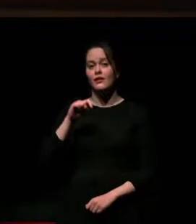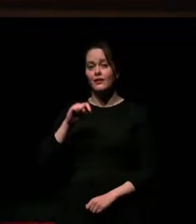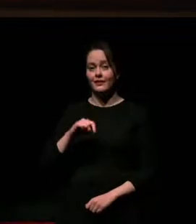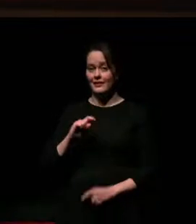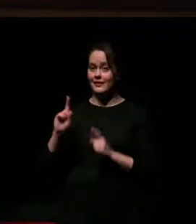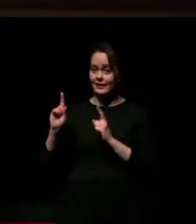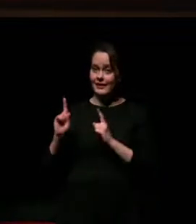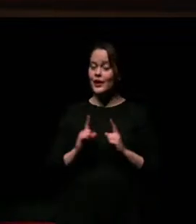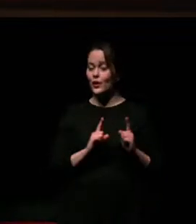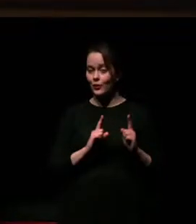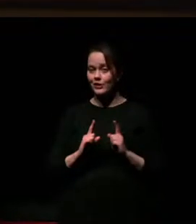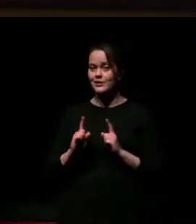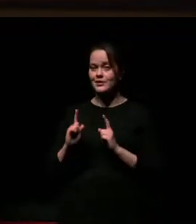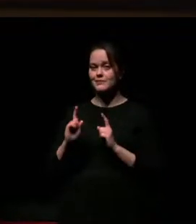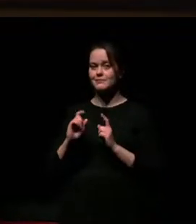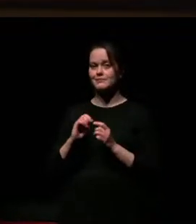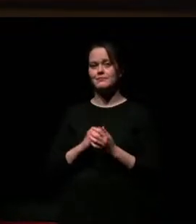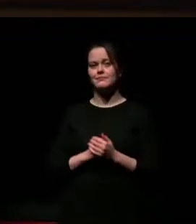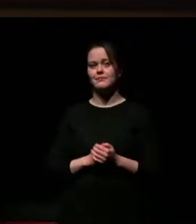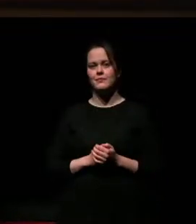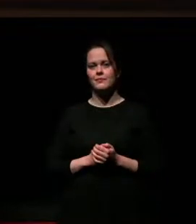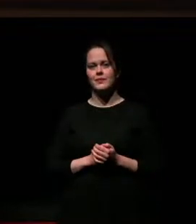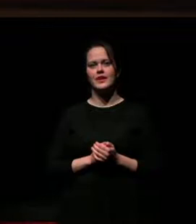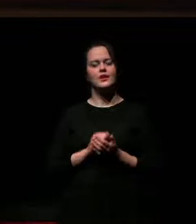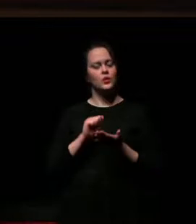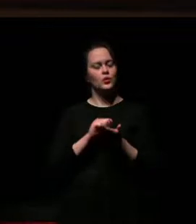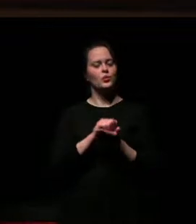her, den uttrykker